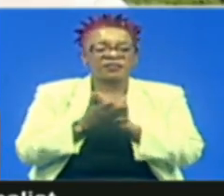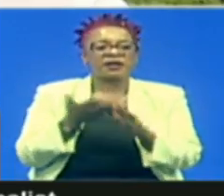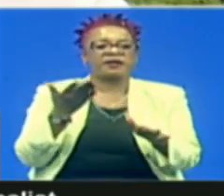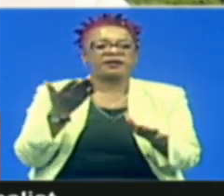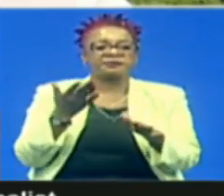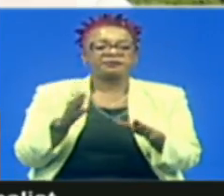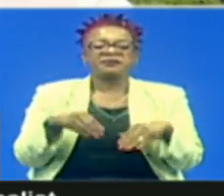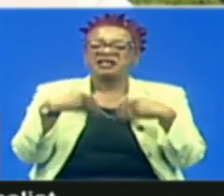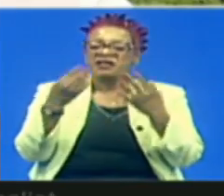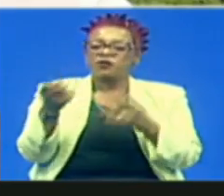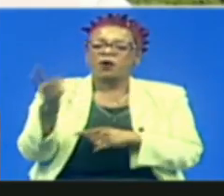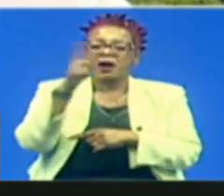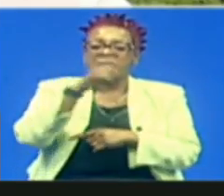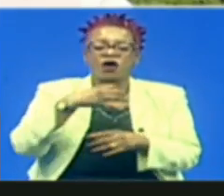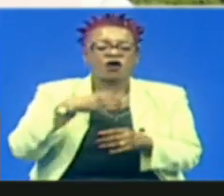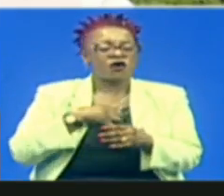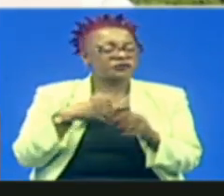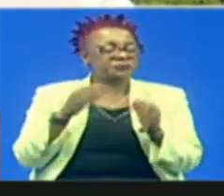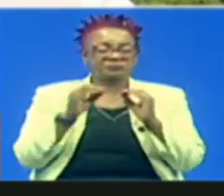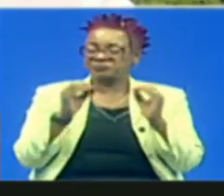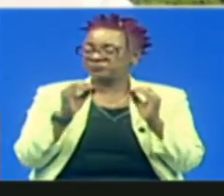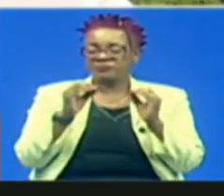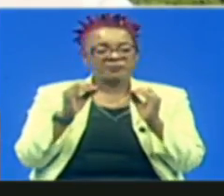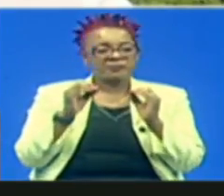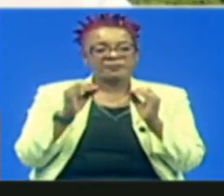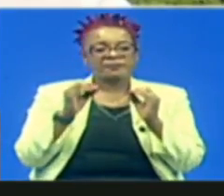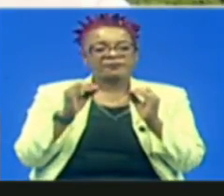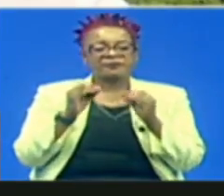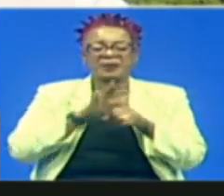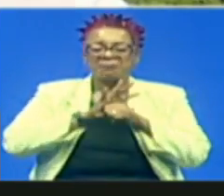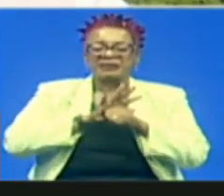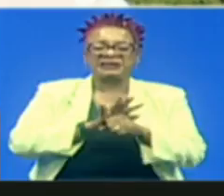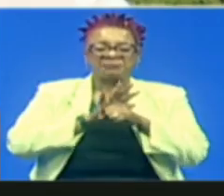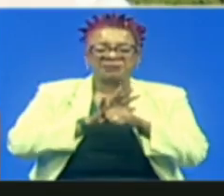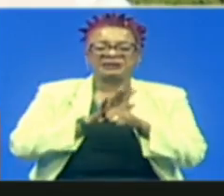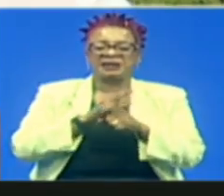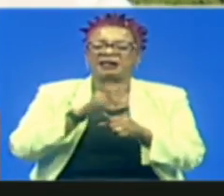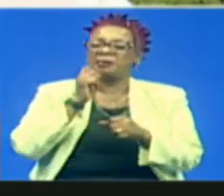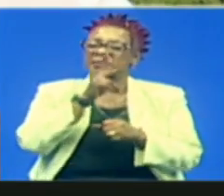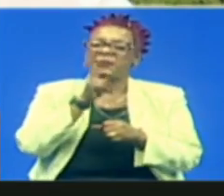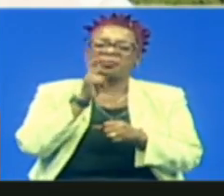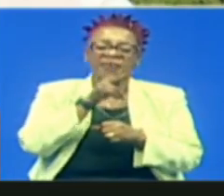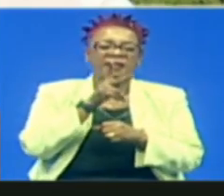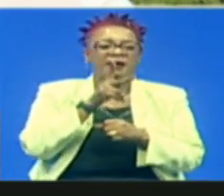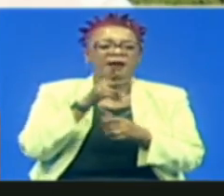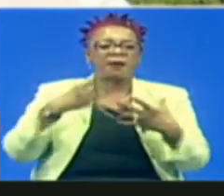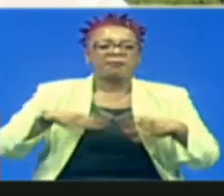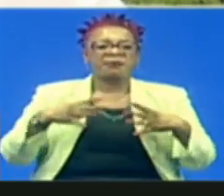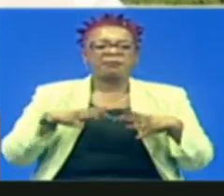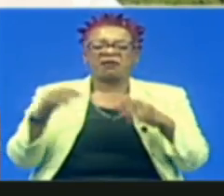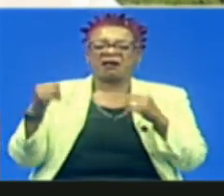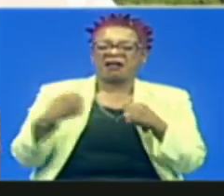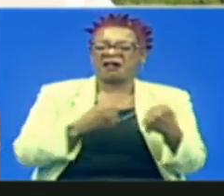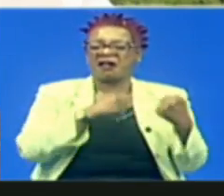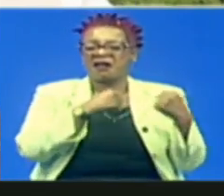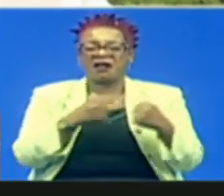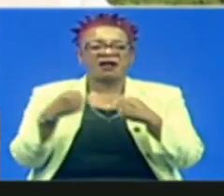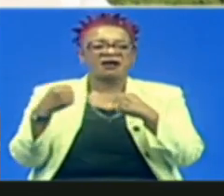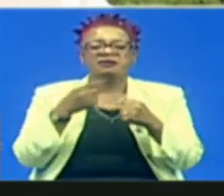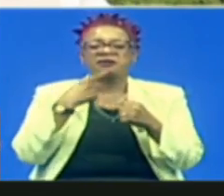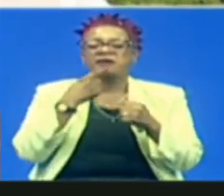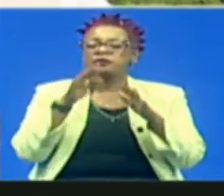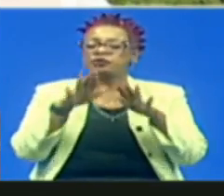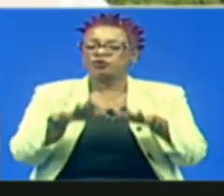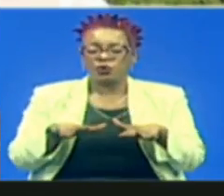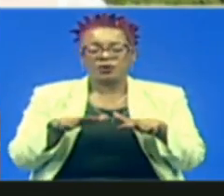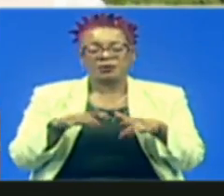hata siku moja ya kukuwa off. Pressure ya makelele za watu. Watu wanawasukuma wanasema mnaenda slow na unaenda na